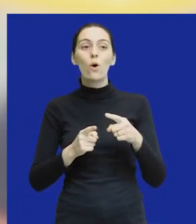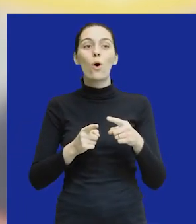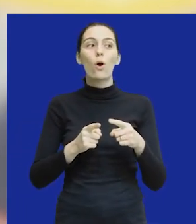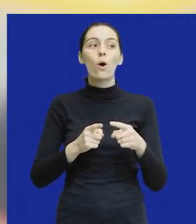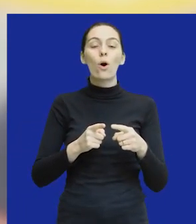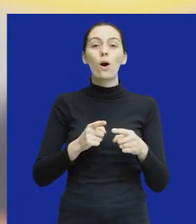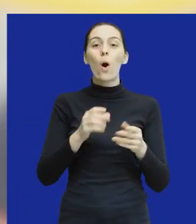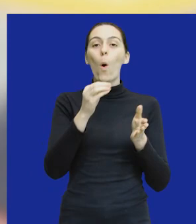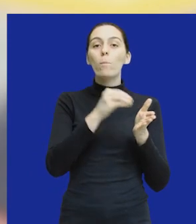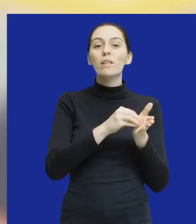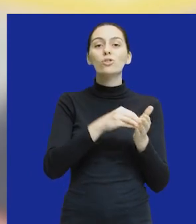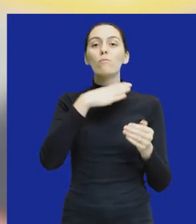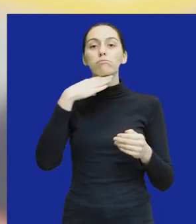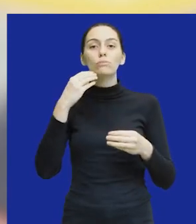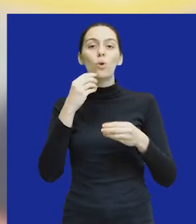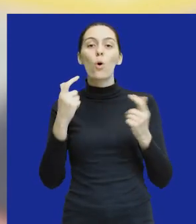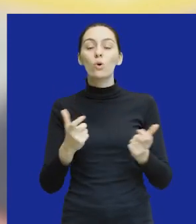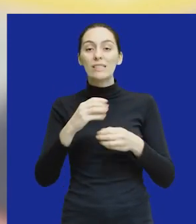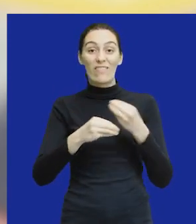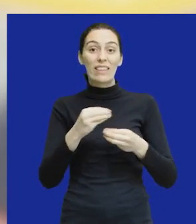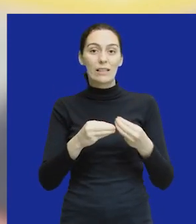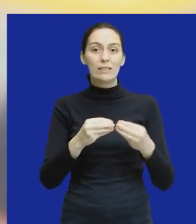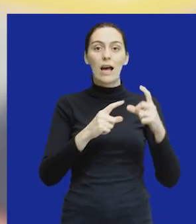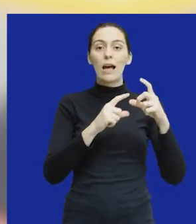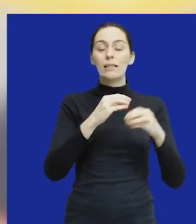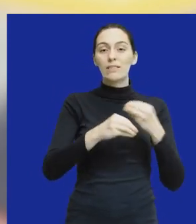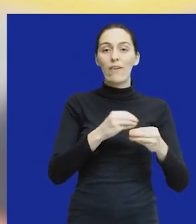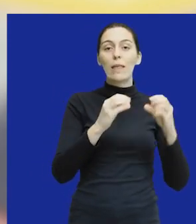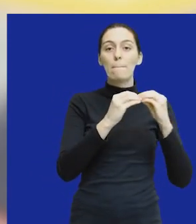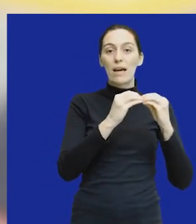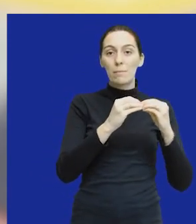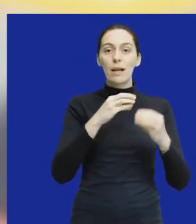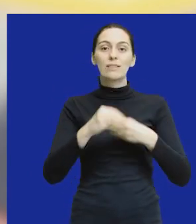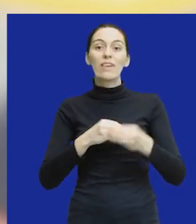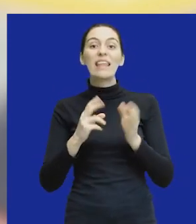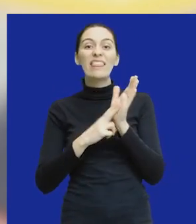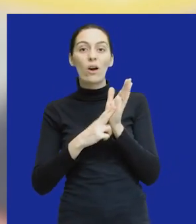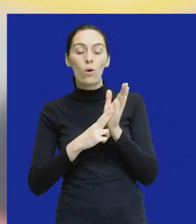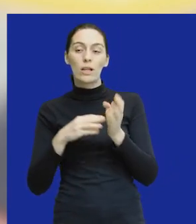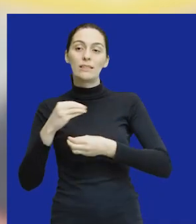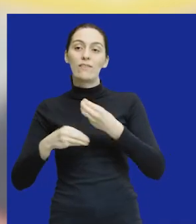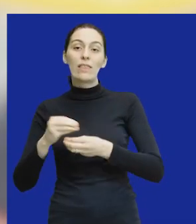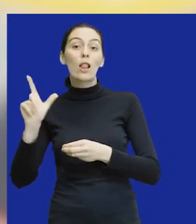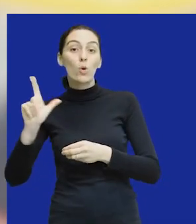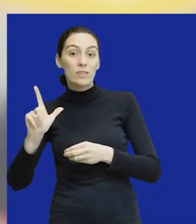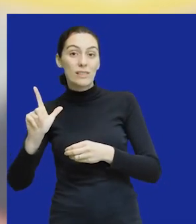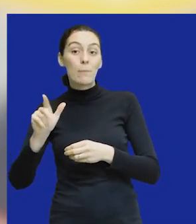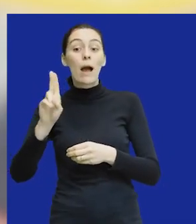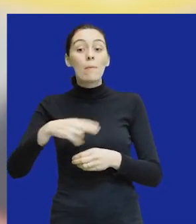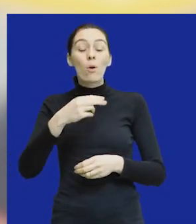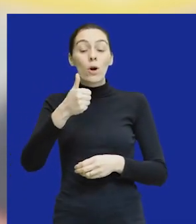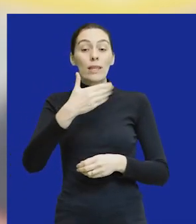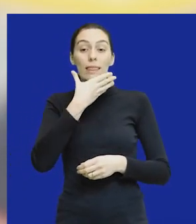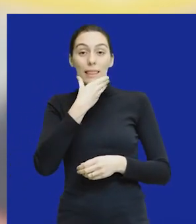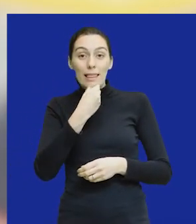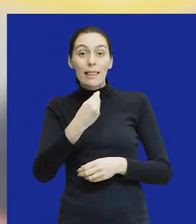svecima, Sveta Barbara, Sveti Nikola, Sveta Lucija. Evo, baš imamo jedan lijep kršćanski običaj